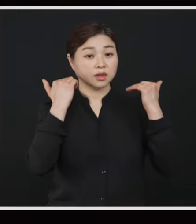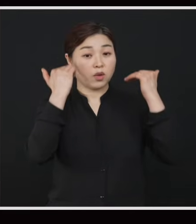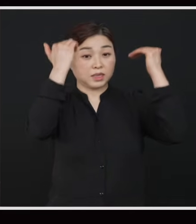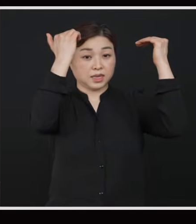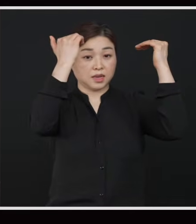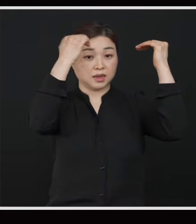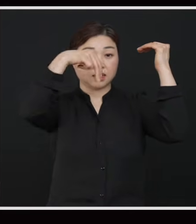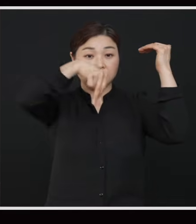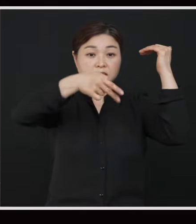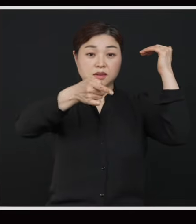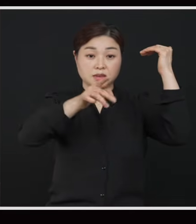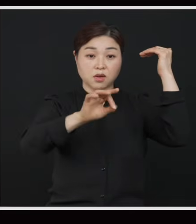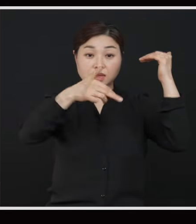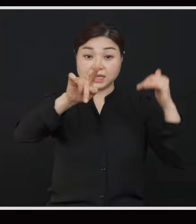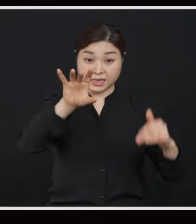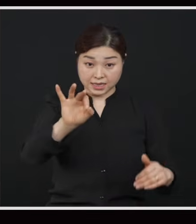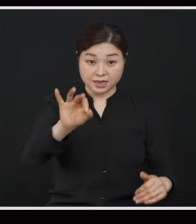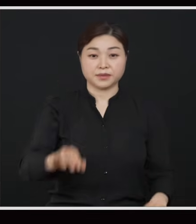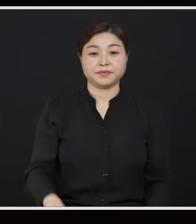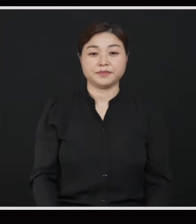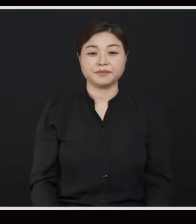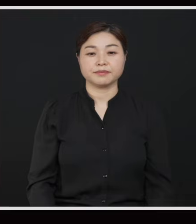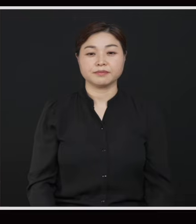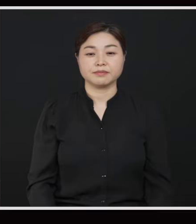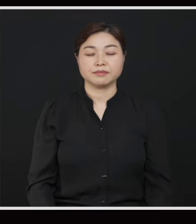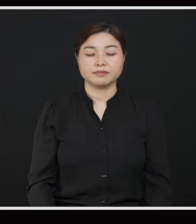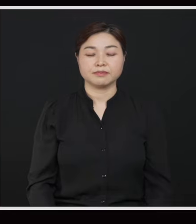자, 성장 하면은